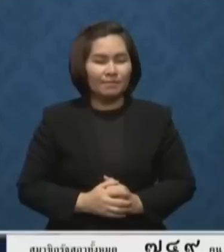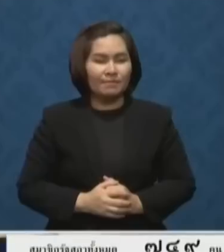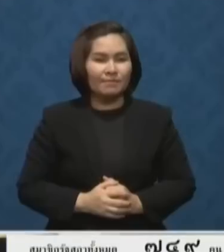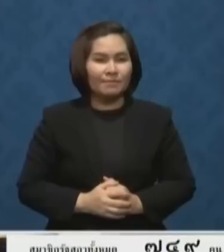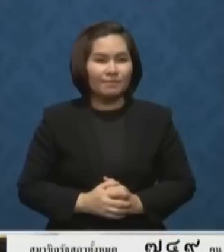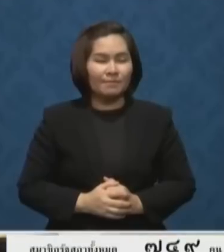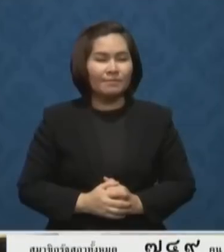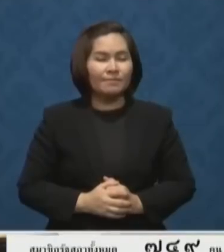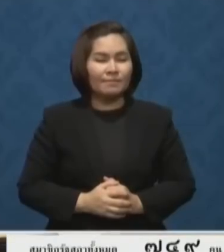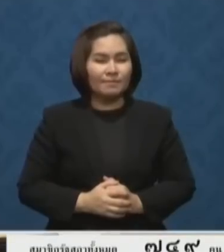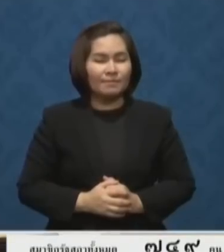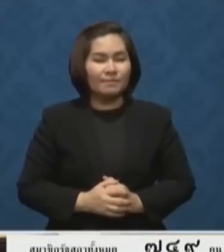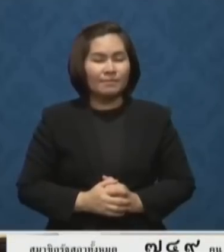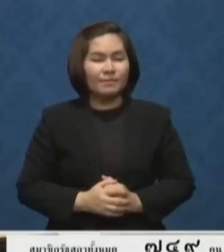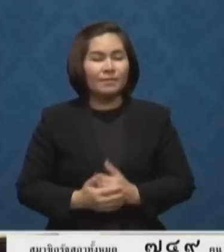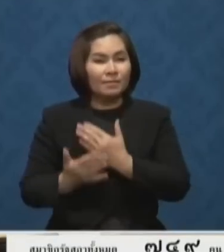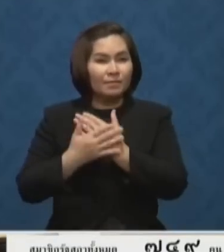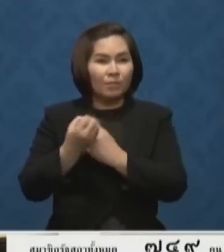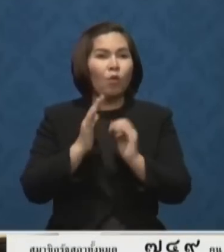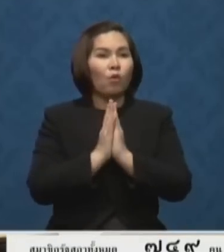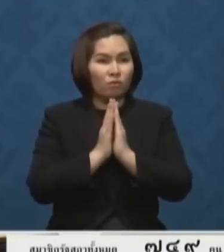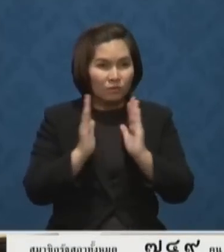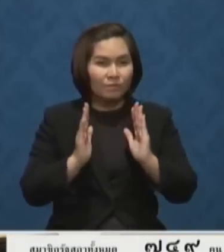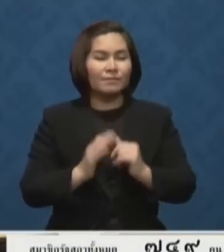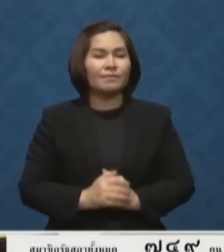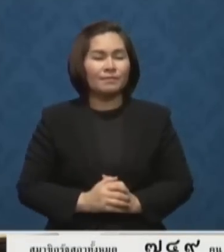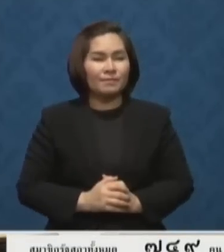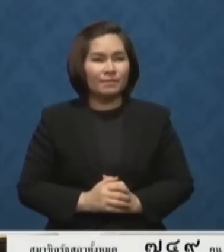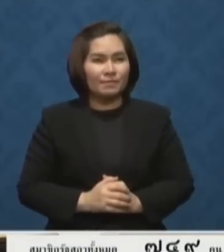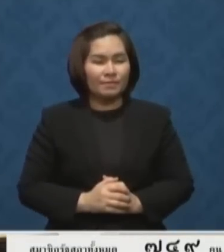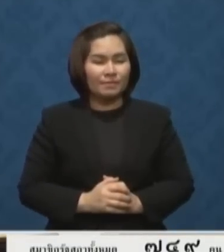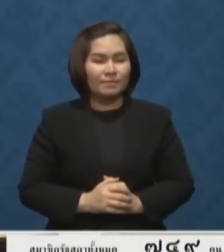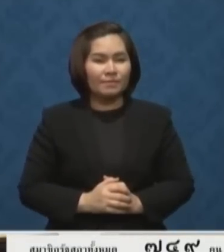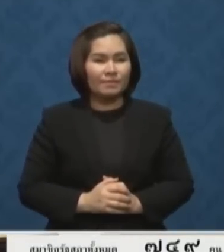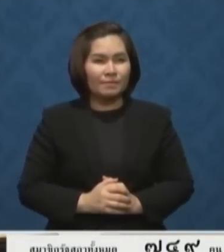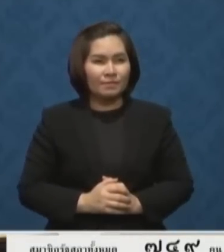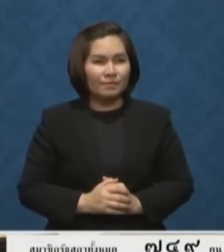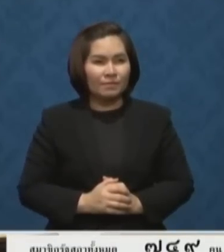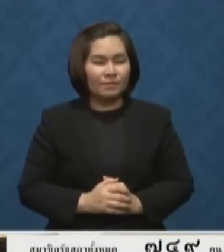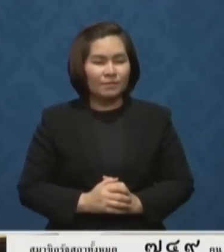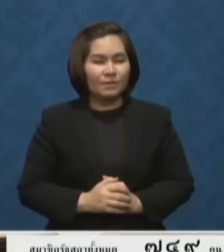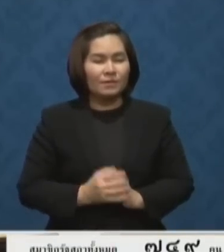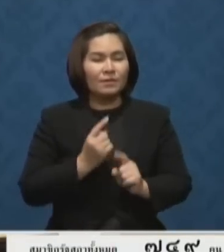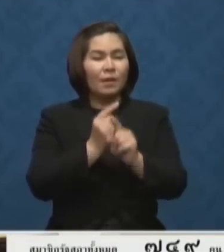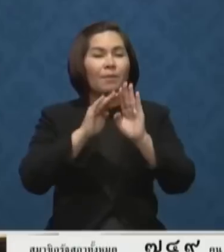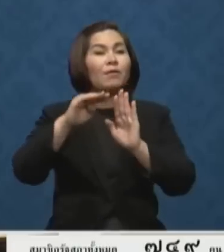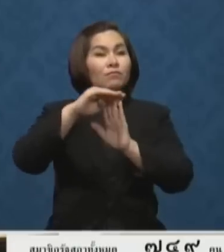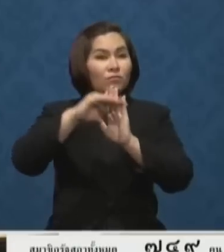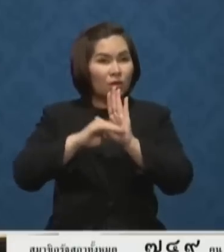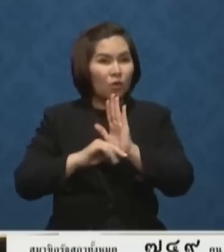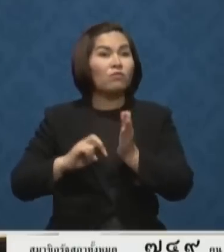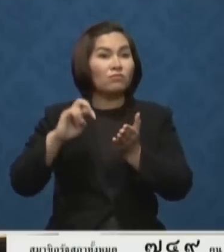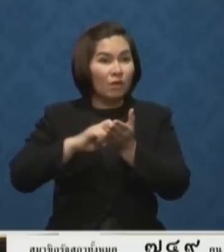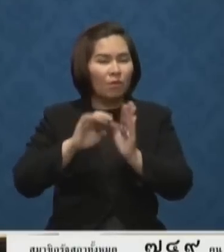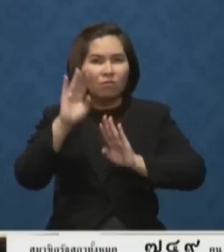ัขอบคุณกุกระผันมากครับก็เหนว่าอัี้อย่อยู่ในขั้นตอนที่การรับรอง